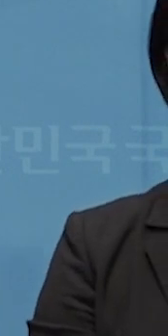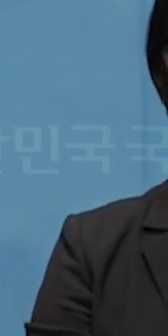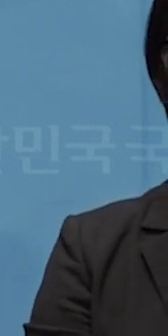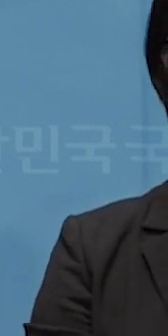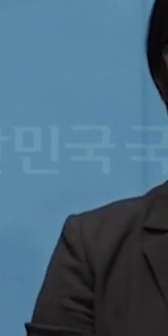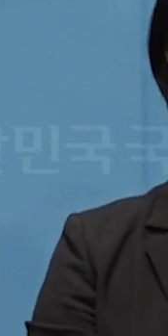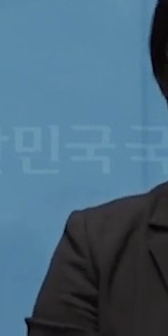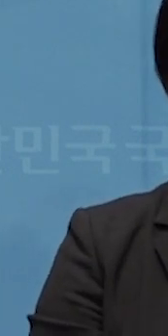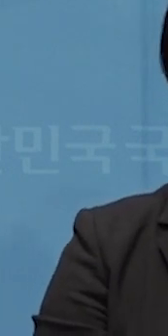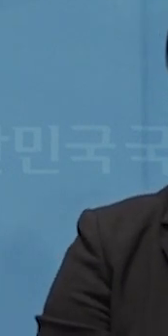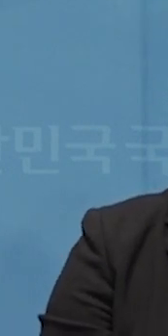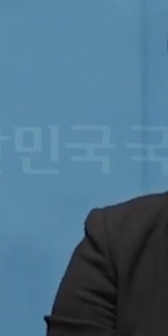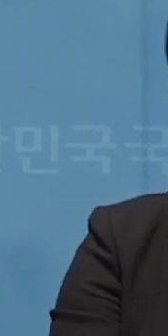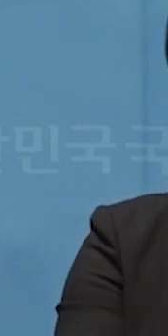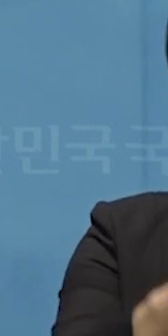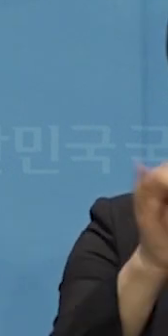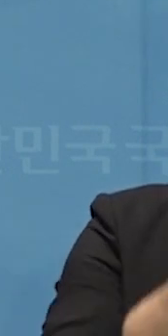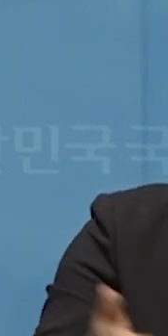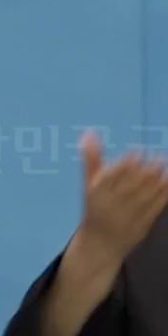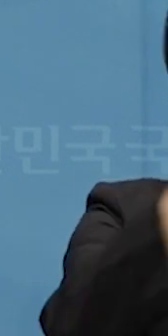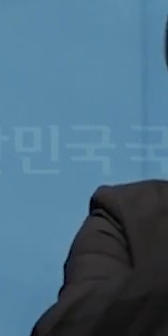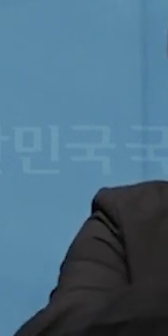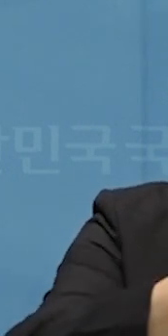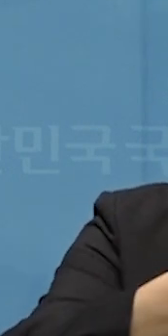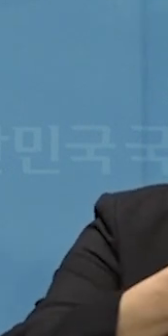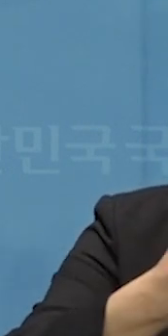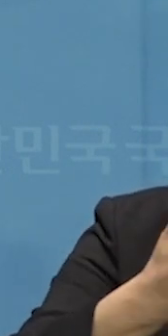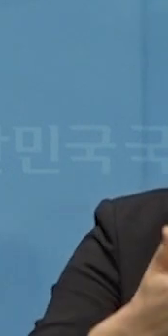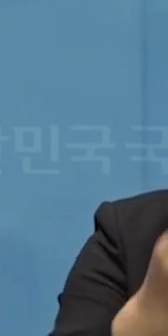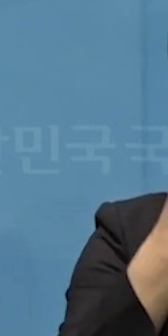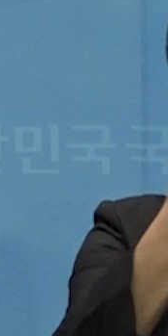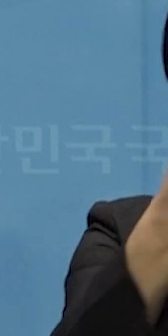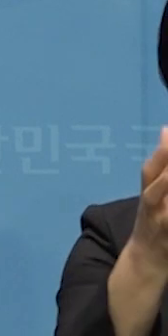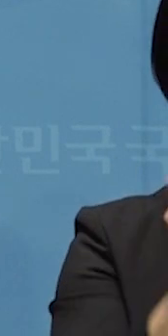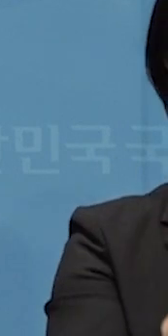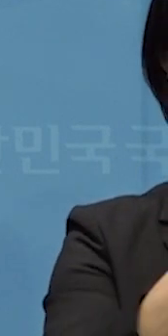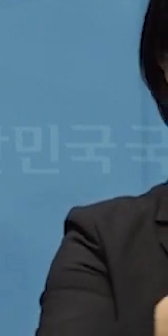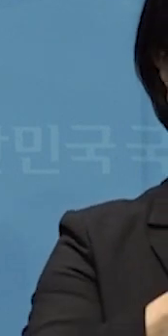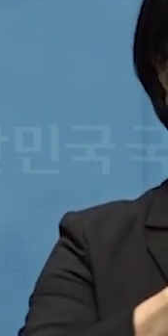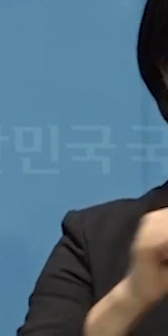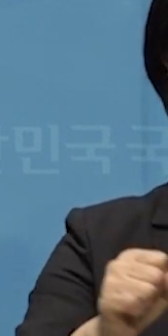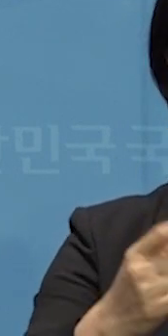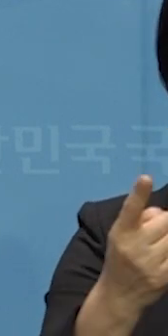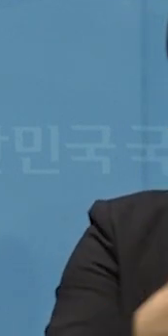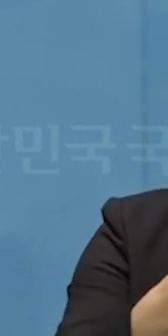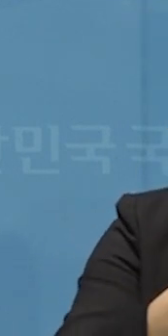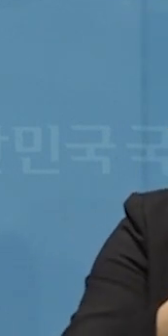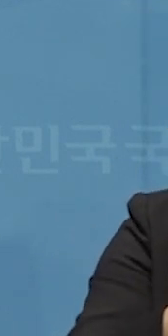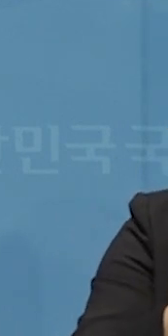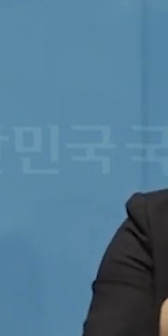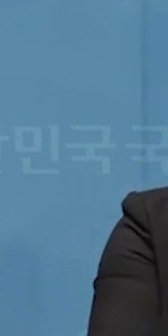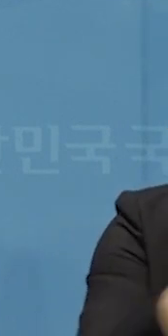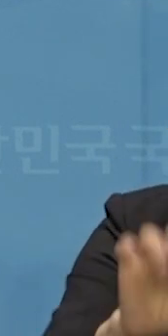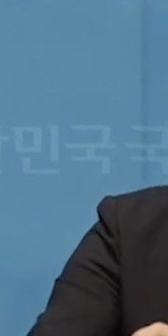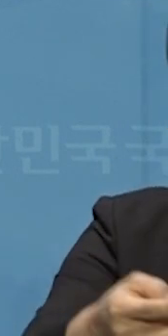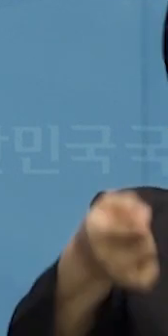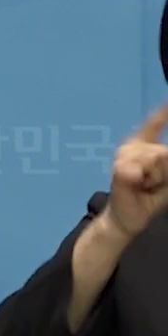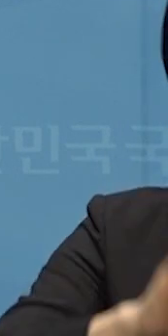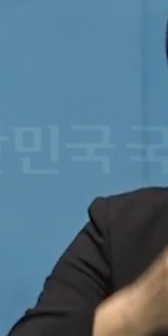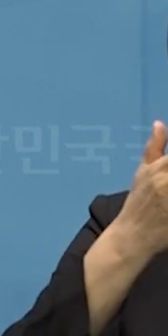이야기하겠습니다 존경하는 국민 여러분 개혁 신당의 역동적인 첫걸음에 함께 동참해